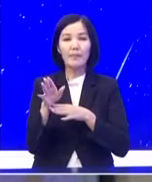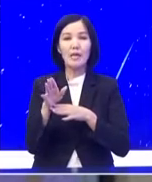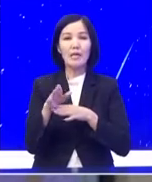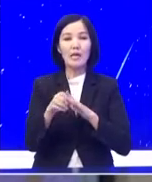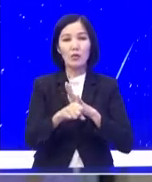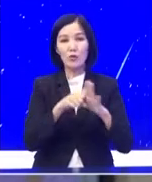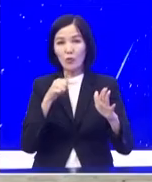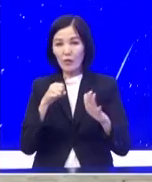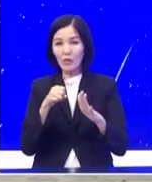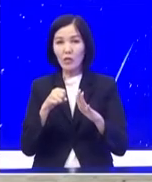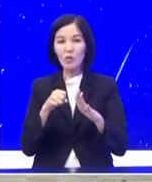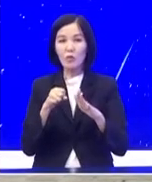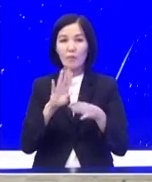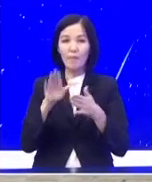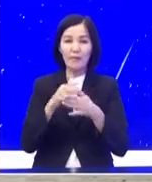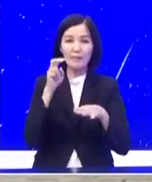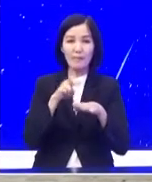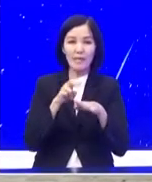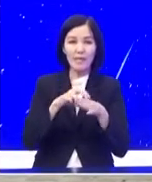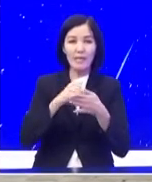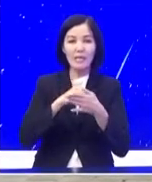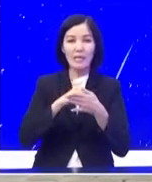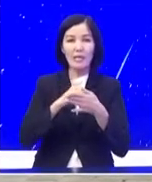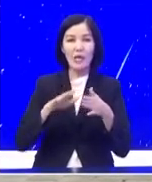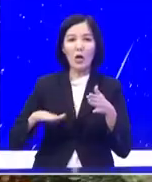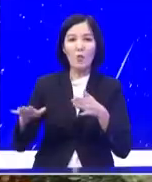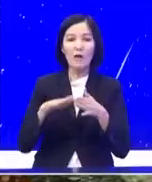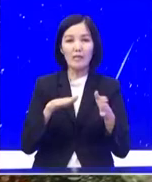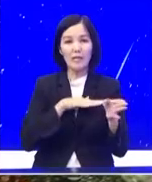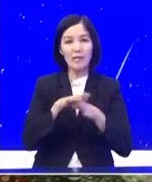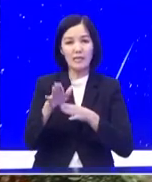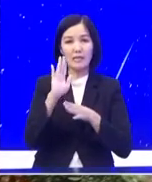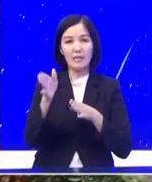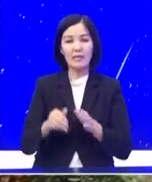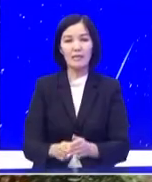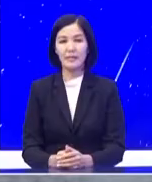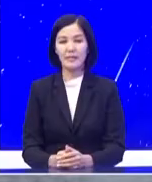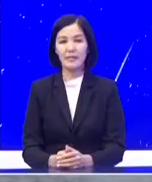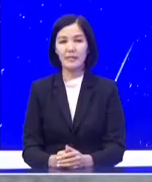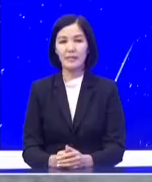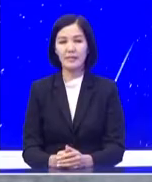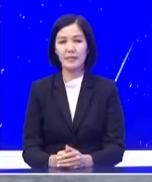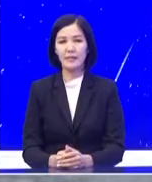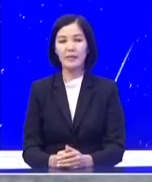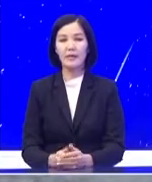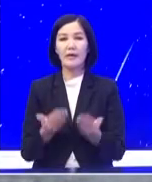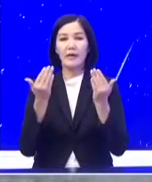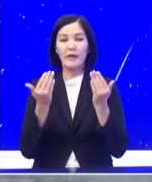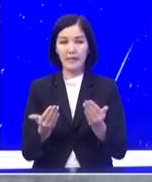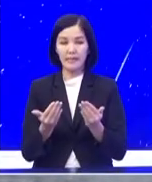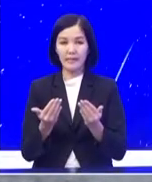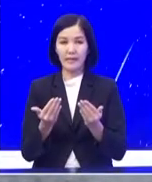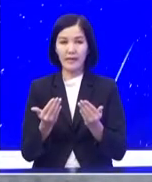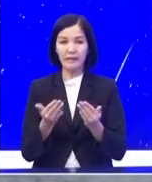шалу процесі тек бас санитар белгілеген аумақта ғана жүзеге асырылмақ. Территориялық аймақтарына